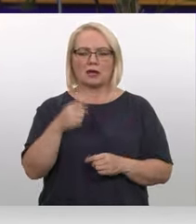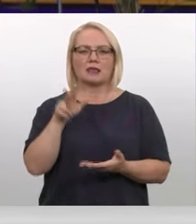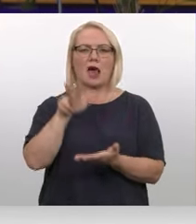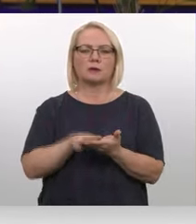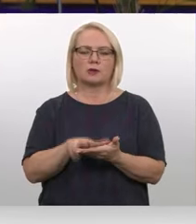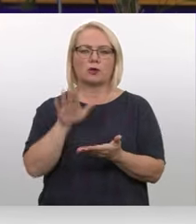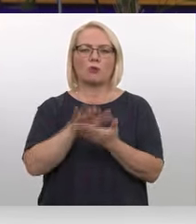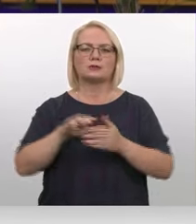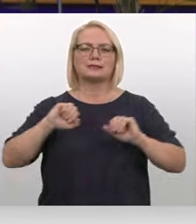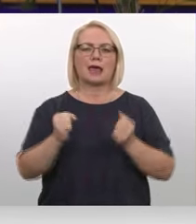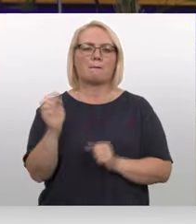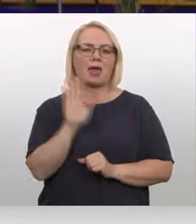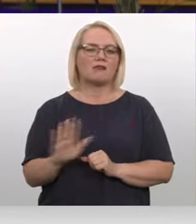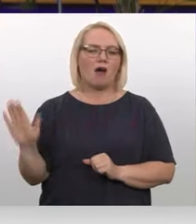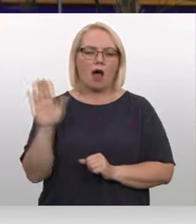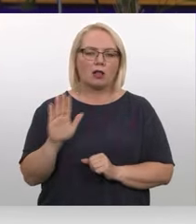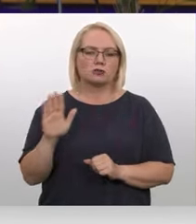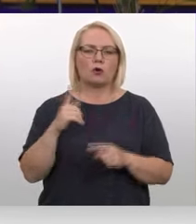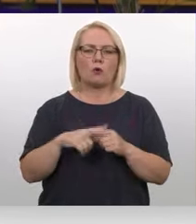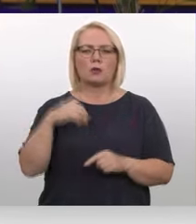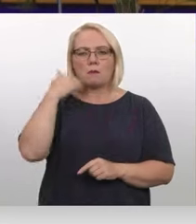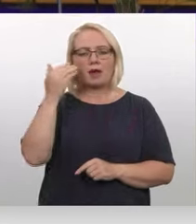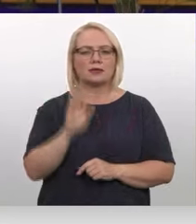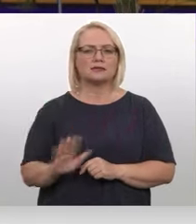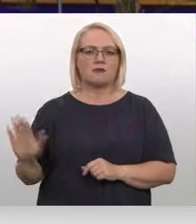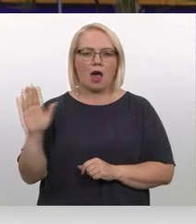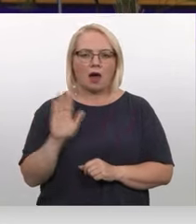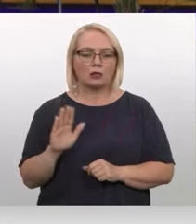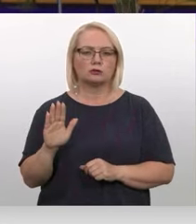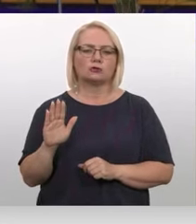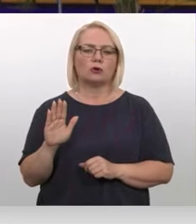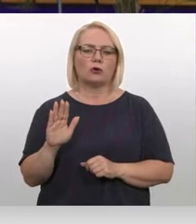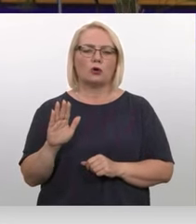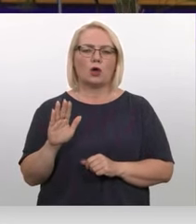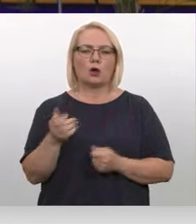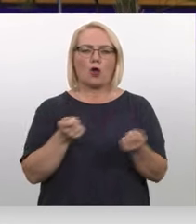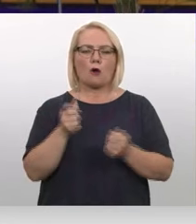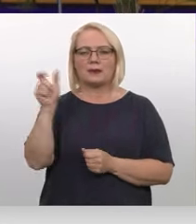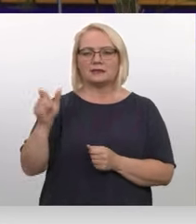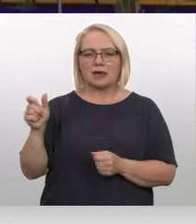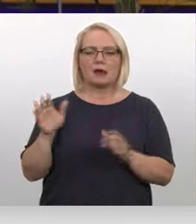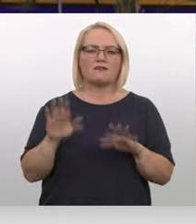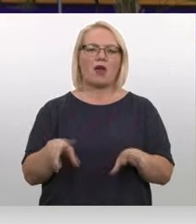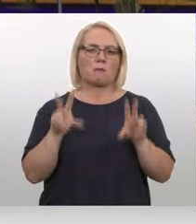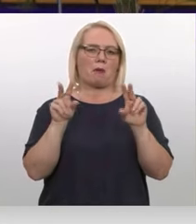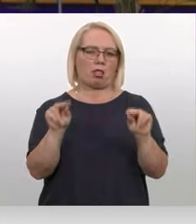Ziemeļu valstu un Baltijas valstu komisāriem var